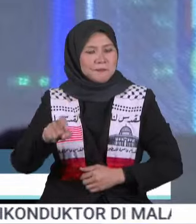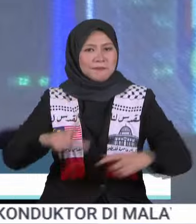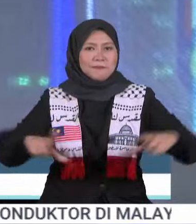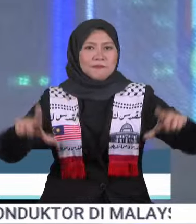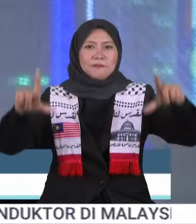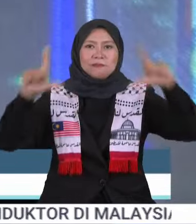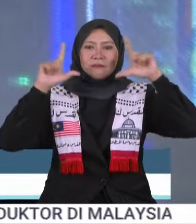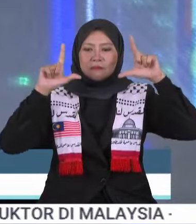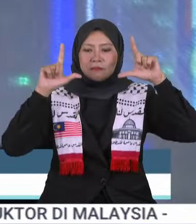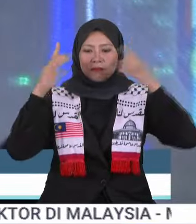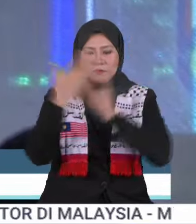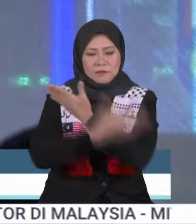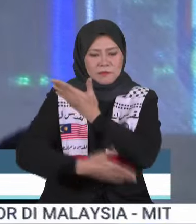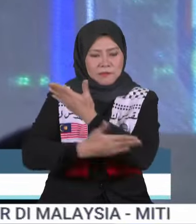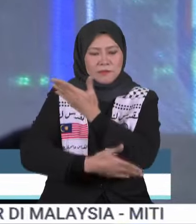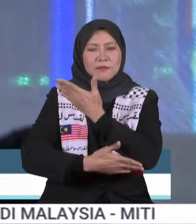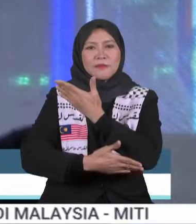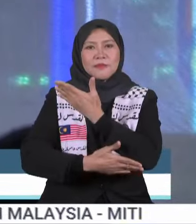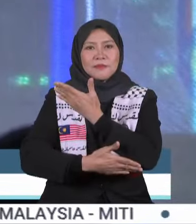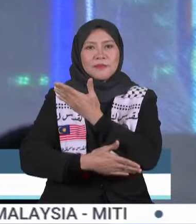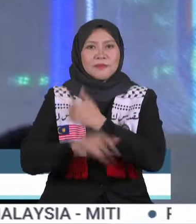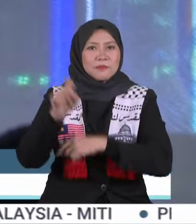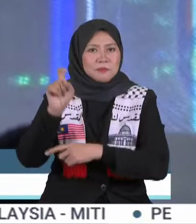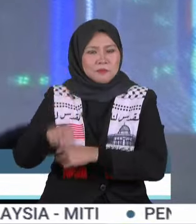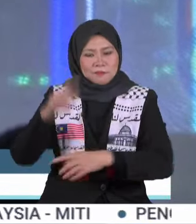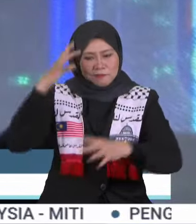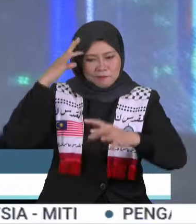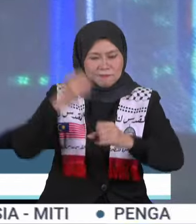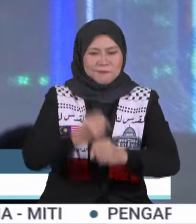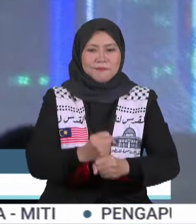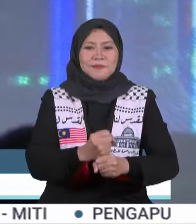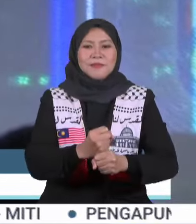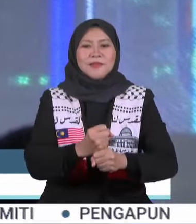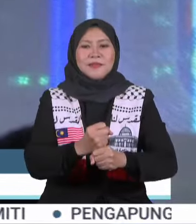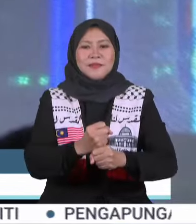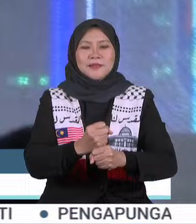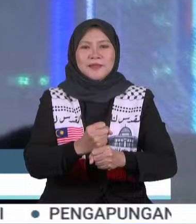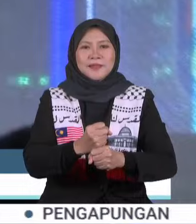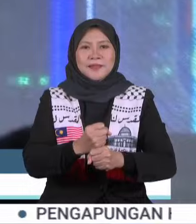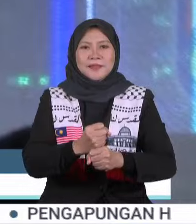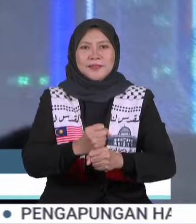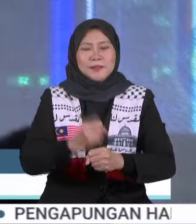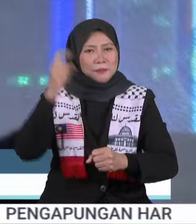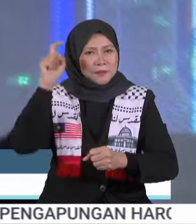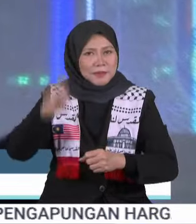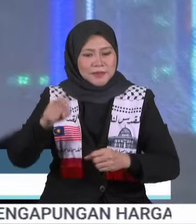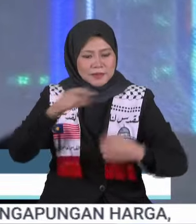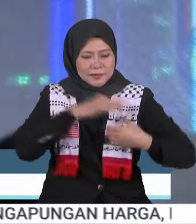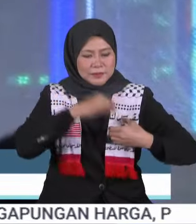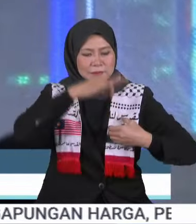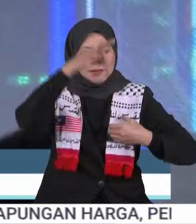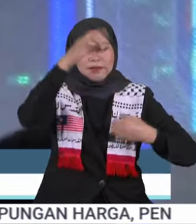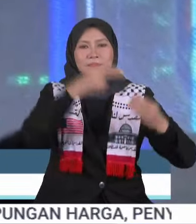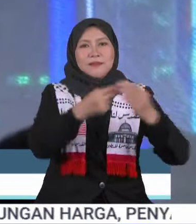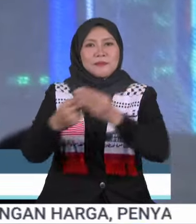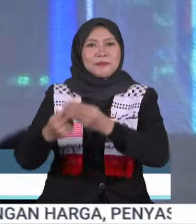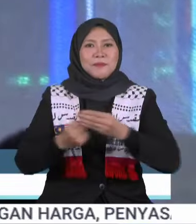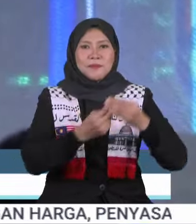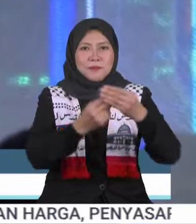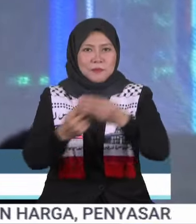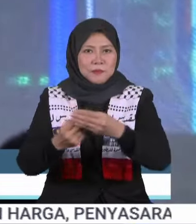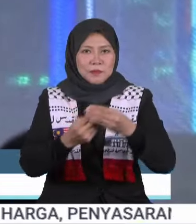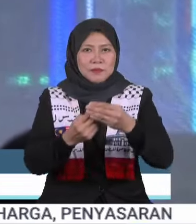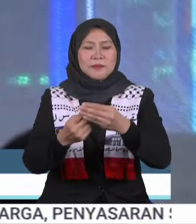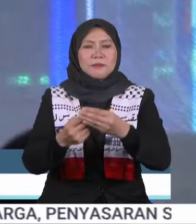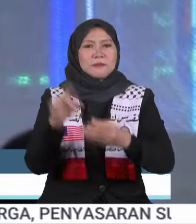negara mesti dengan keyakinan, mesti dengan semangat perpaduan,